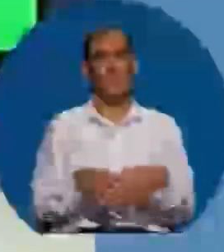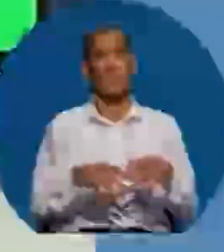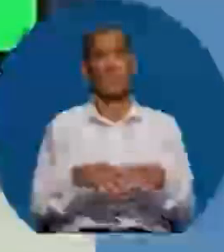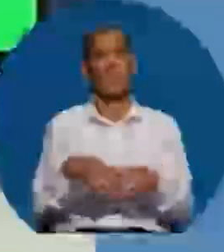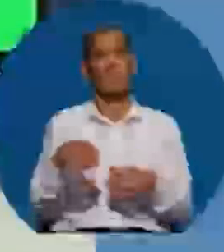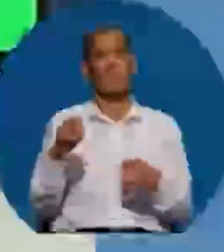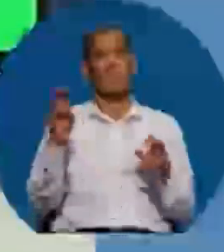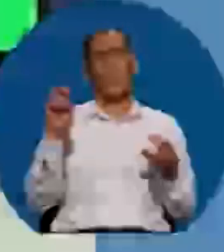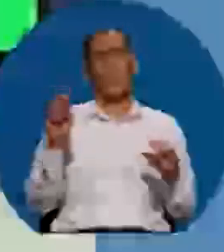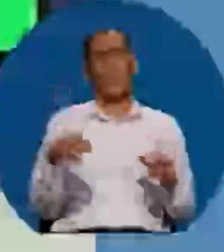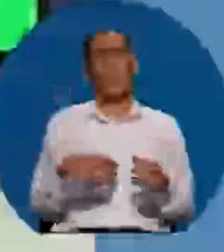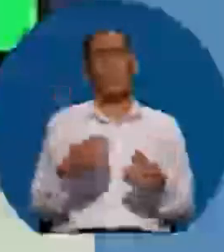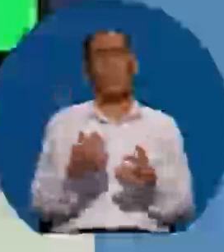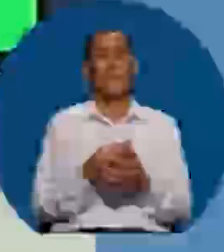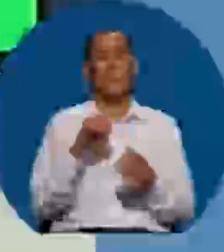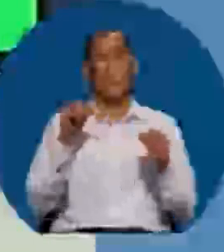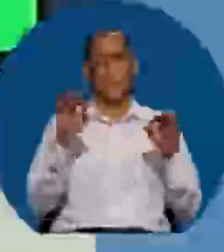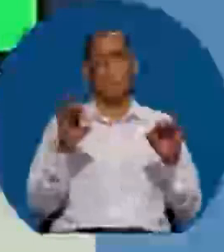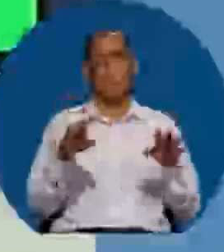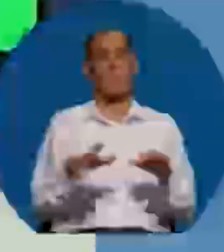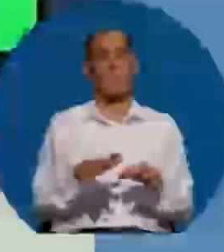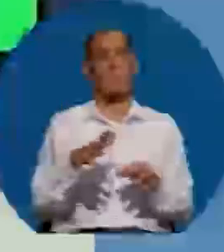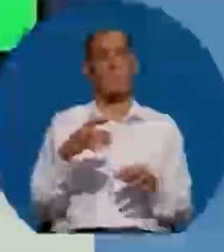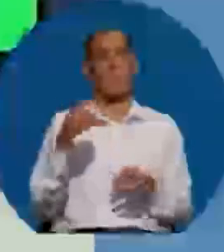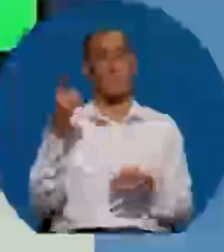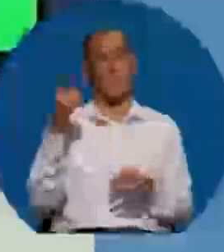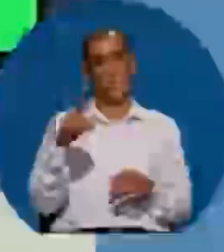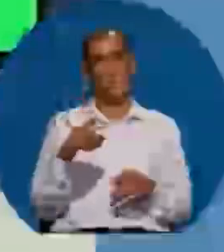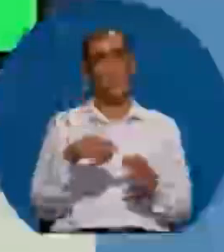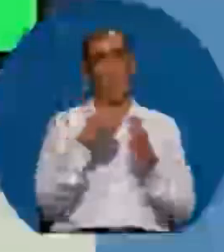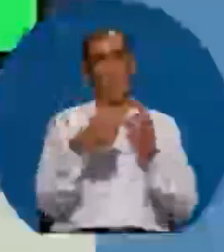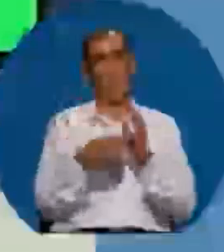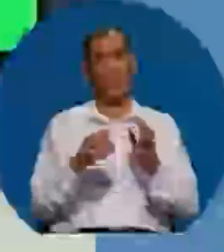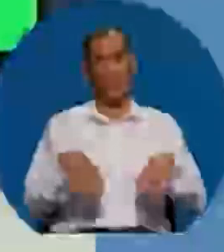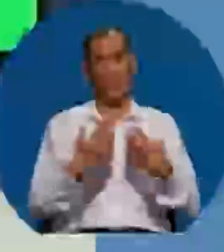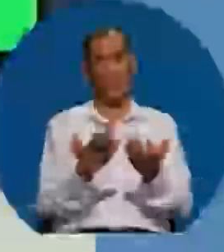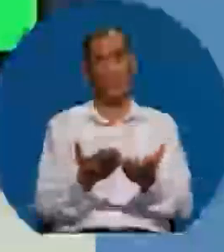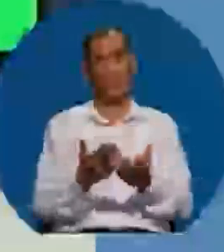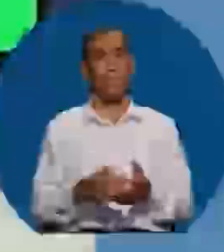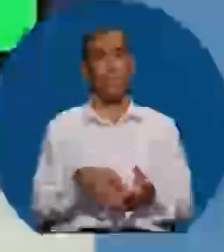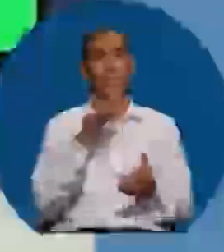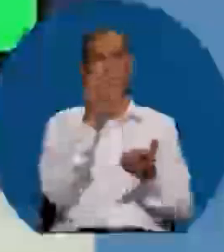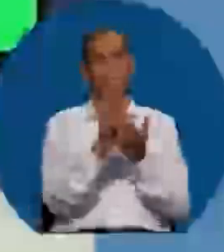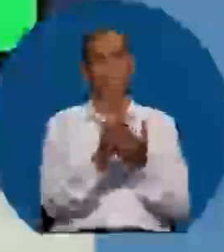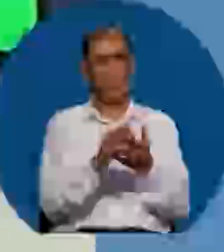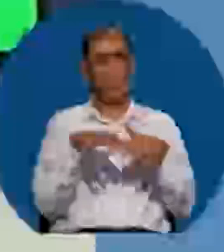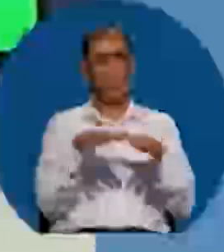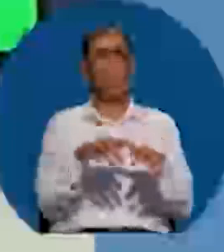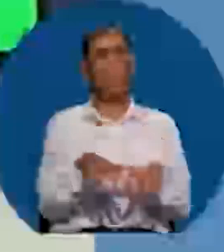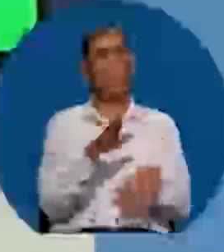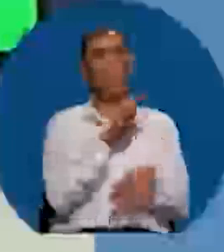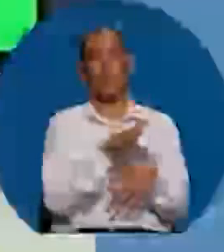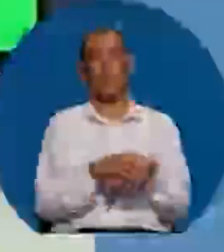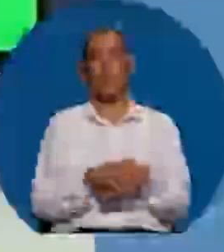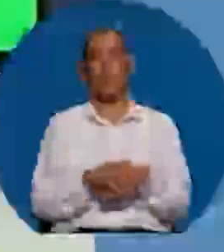Тема түсініклі болды ма оқушылар? Тема түсініклі болған болса, келін сұраулар беріп көрейін, сіздер жауап беруге әрекет етін.